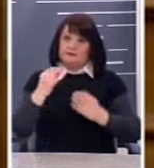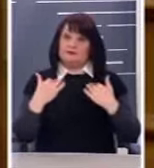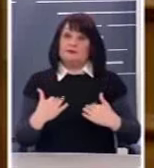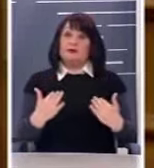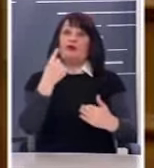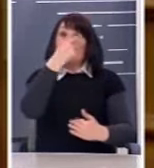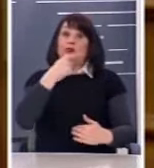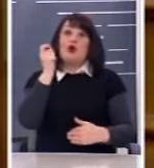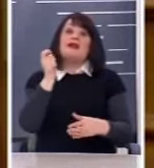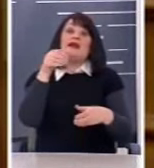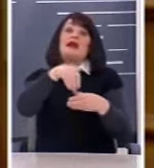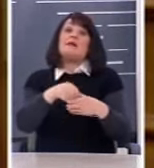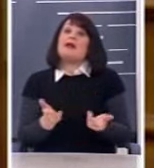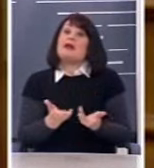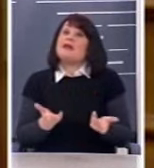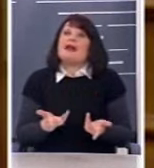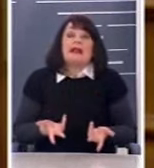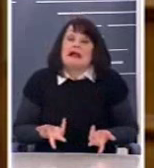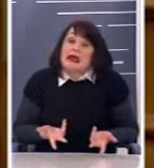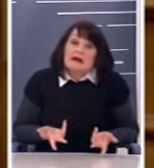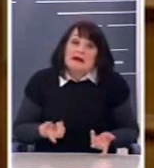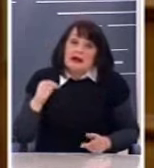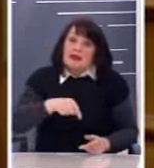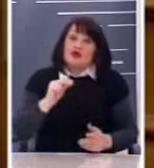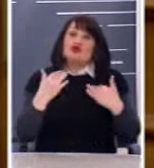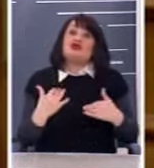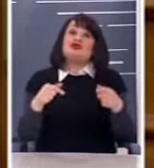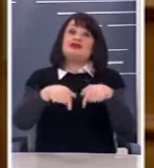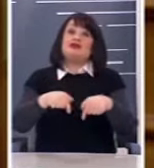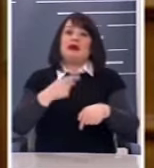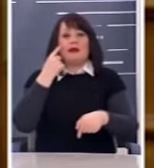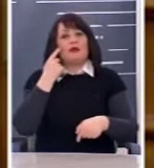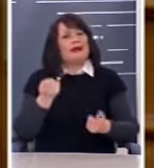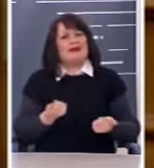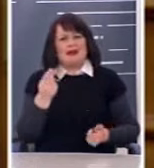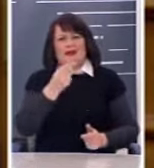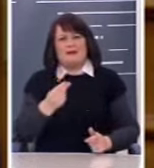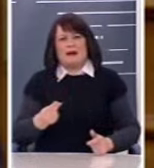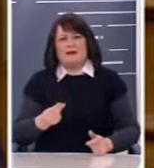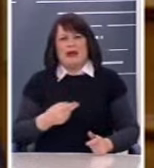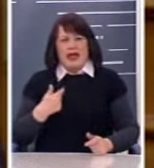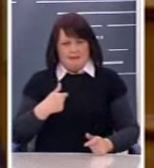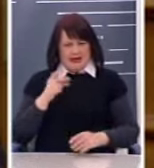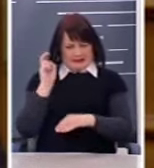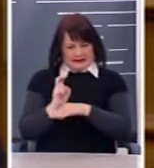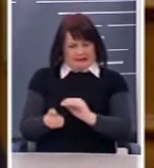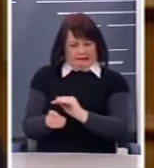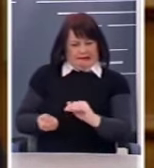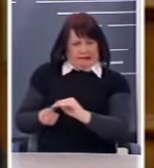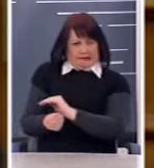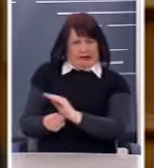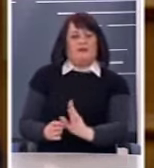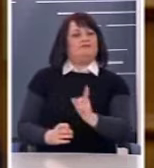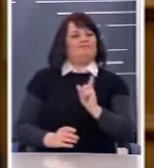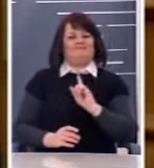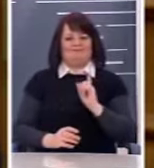πολιτικά πρόσωπα και γι' αυτό έρχεται στη Βουλή, όπως και άλλες δικογραφίες, που εμείς δεν τις βάζουμε στο συρτάρι.